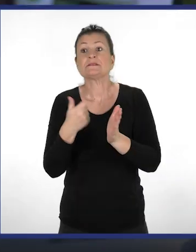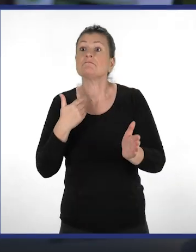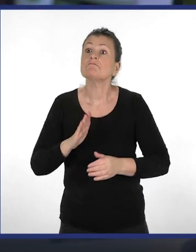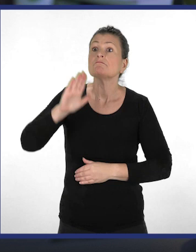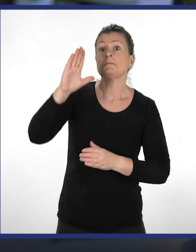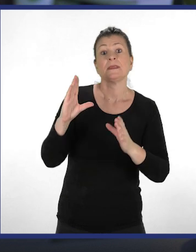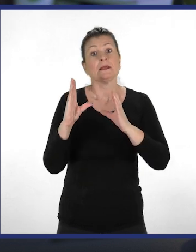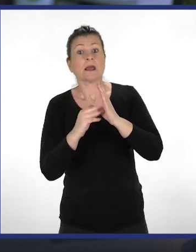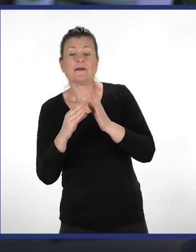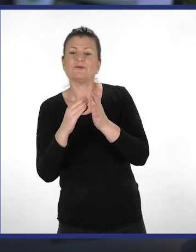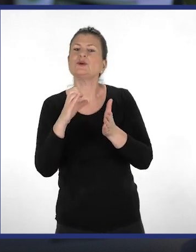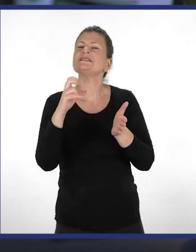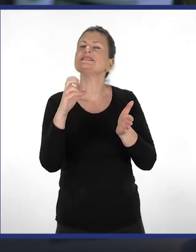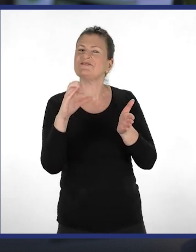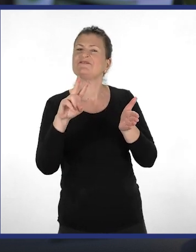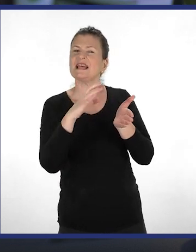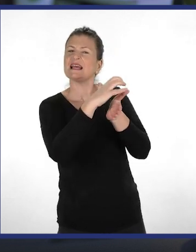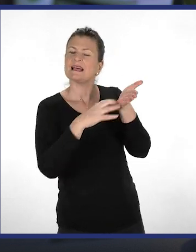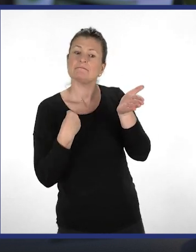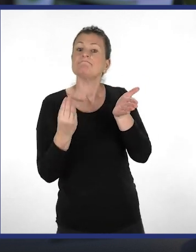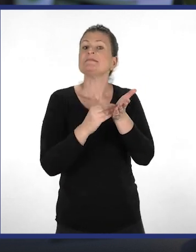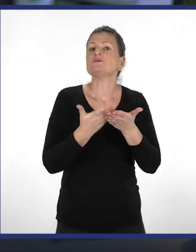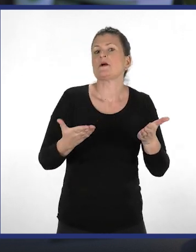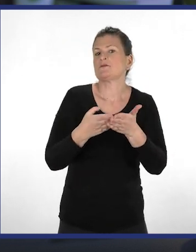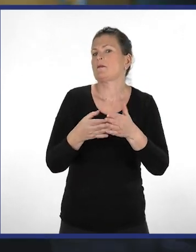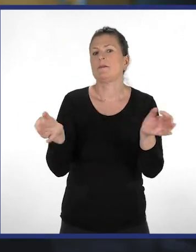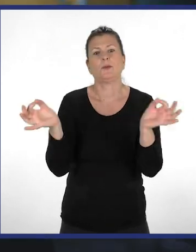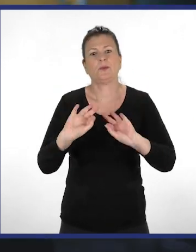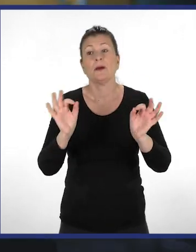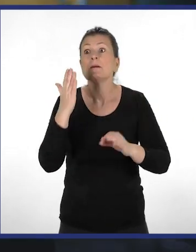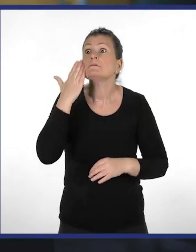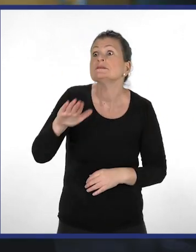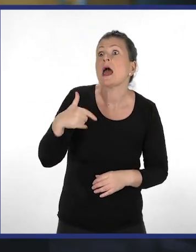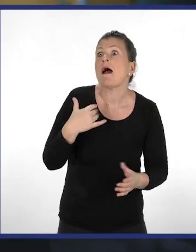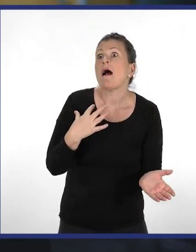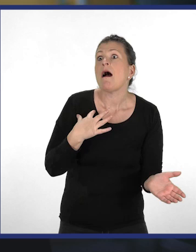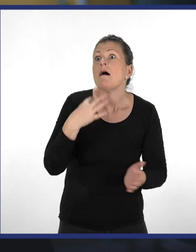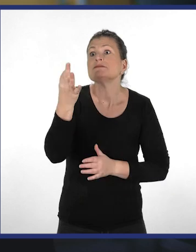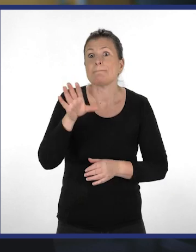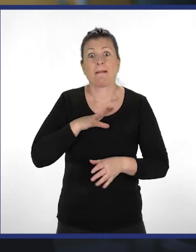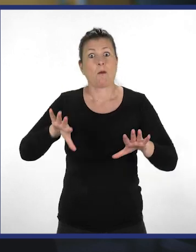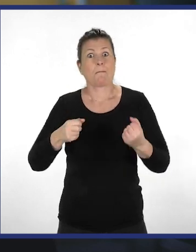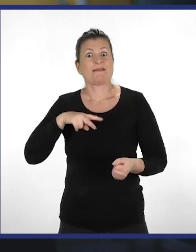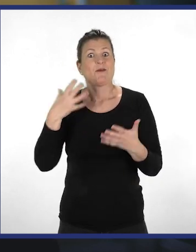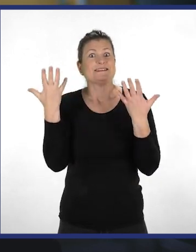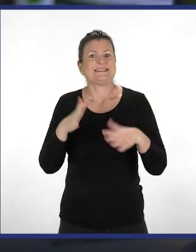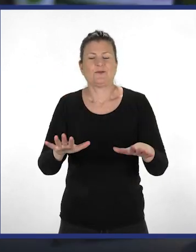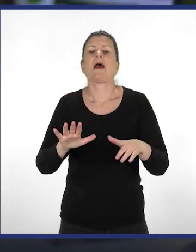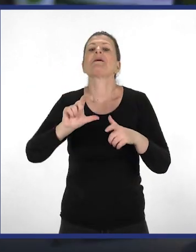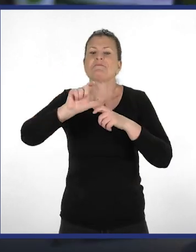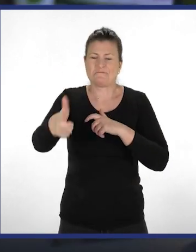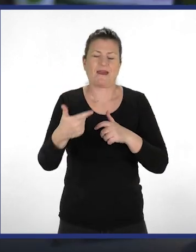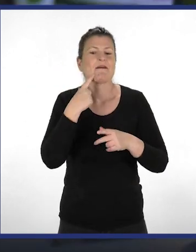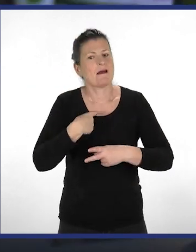Quand j'ai postulé chez Carrefour, sur mon CV, je n'avais pas mentionné que j'étais en situation de handicap. Donc je sais que j'ai été présélectionnée uniquement pour mes compétences. Et